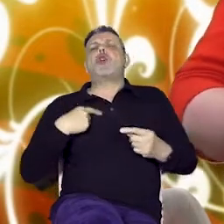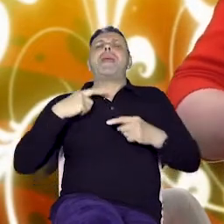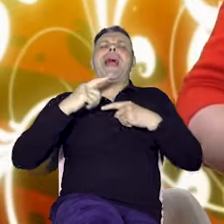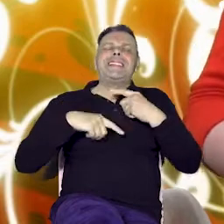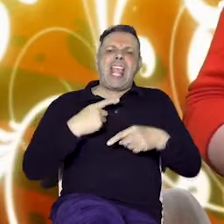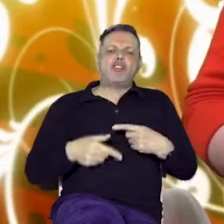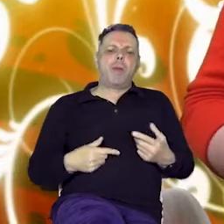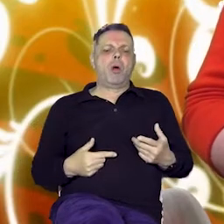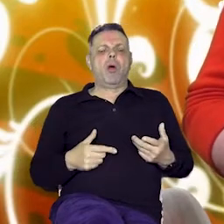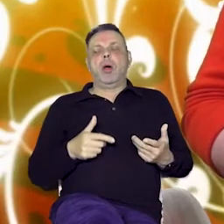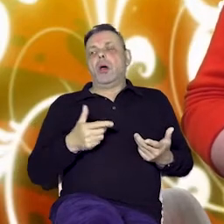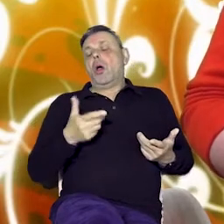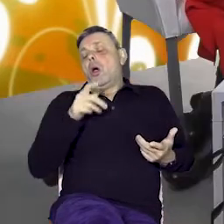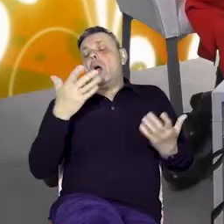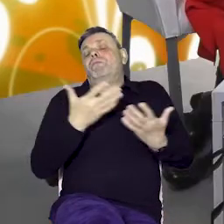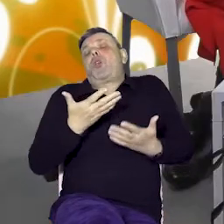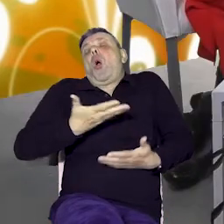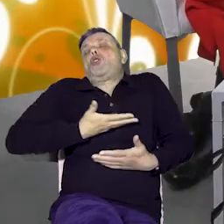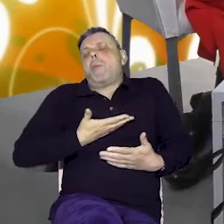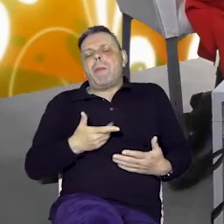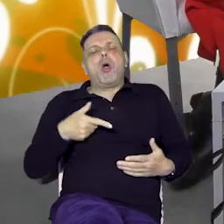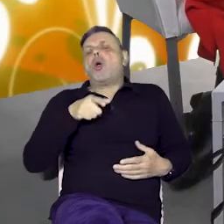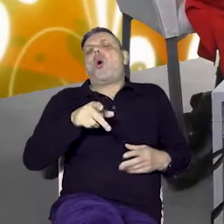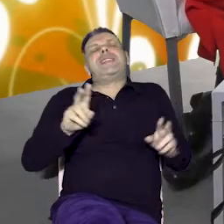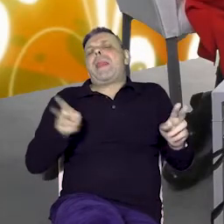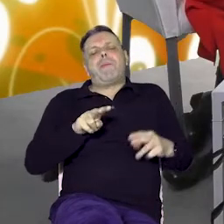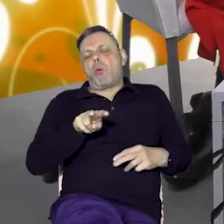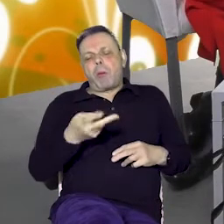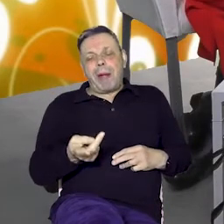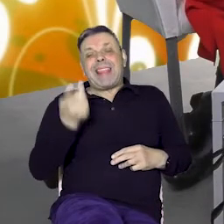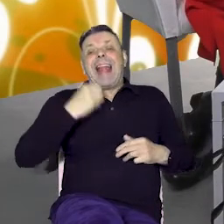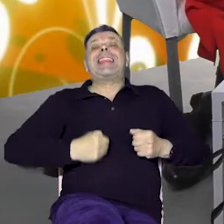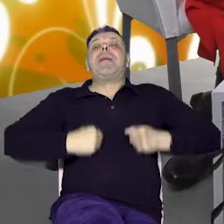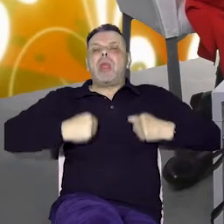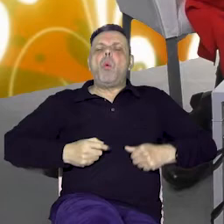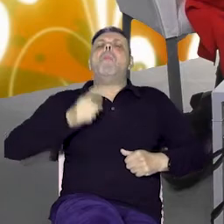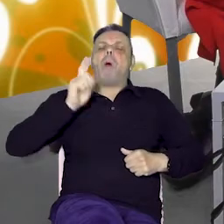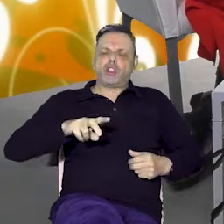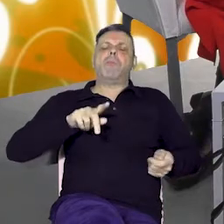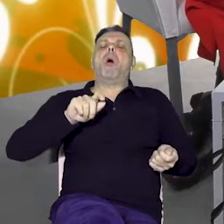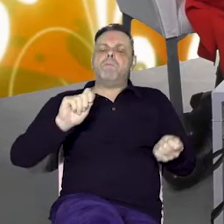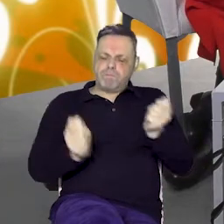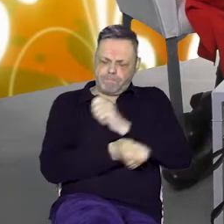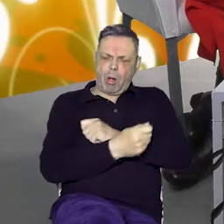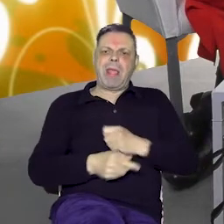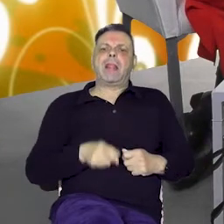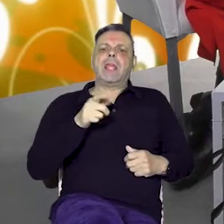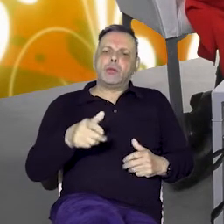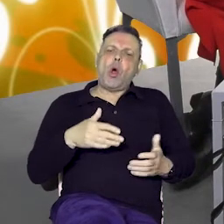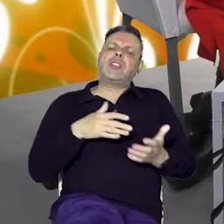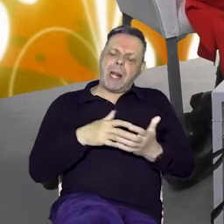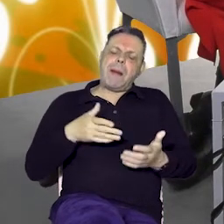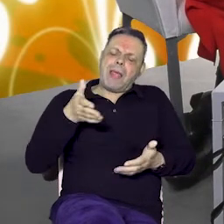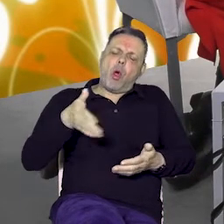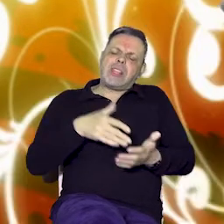jednostavno steknemo na neki način, koji nisu promjenjivi. Ali debljina je promjenjiva. Tako je. I to je ono na što u stvari trebamo djelovati. I